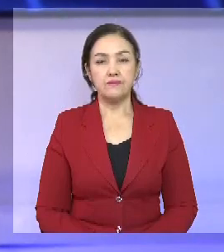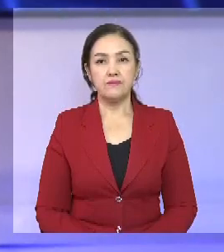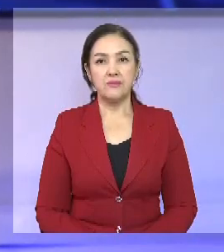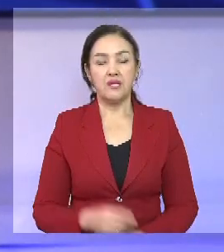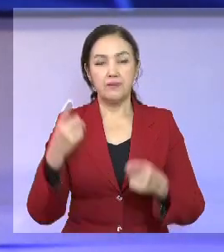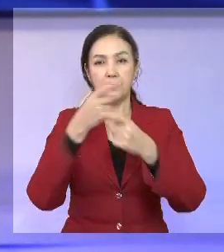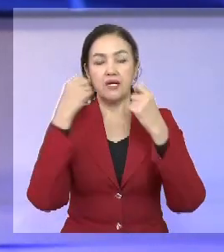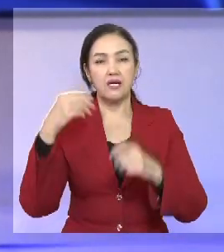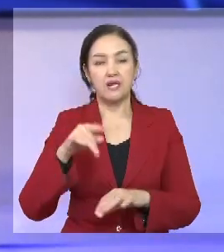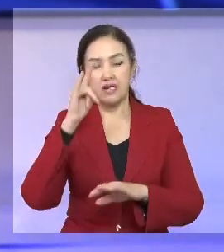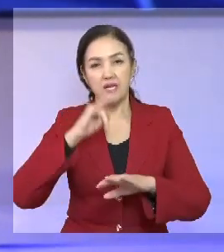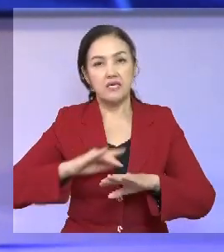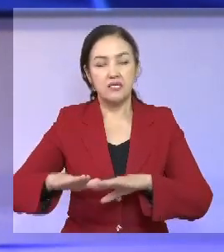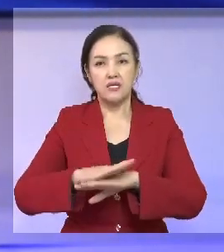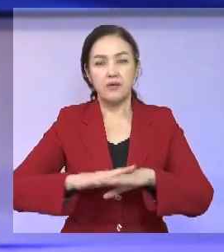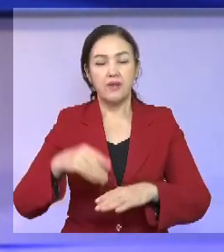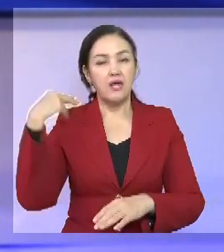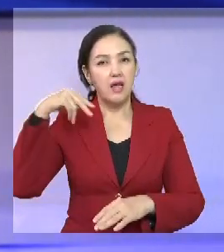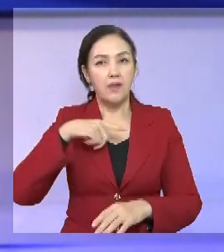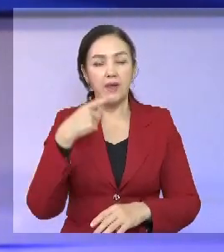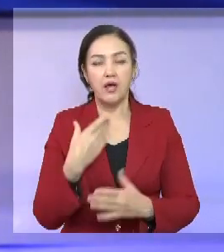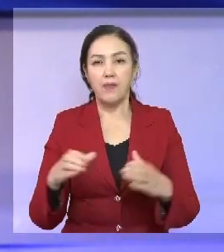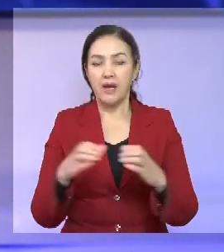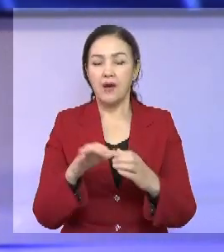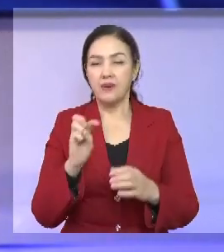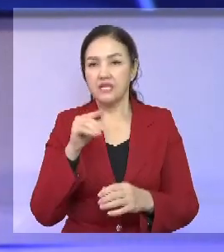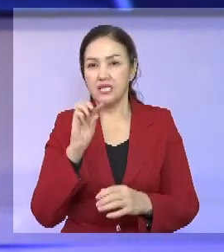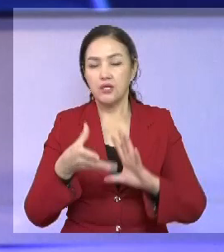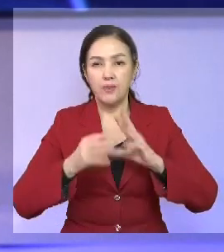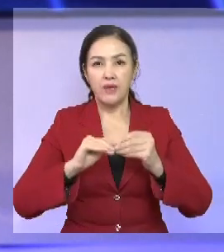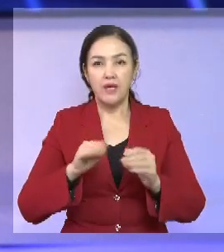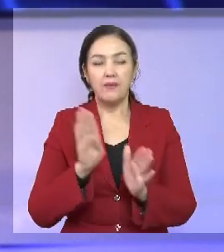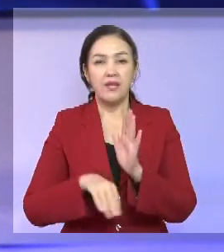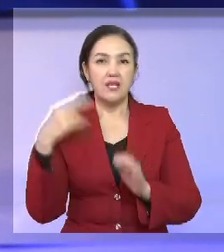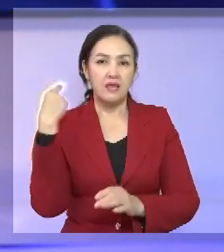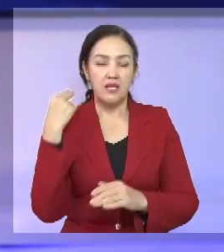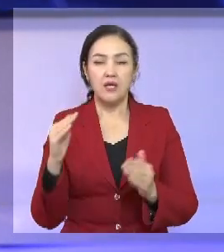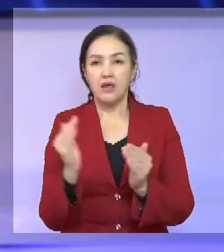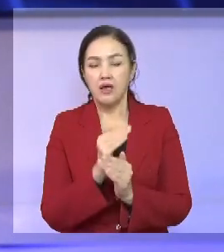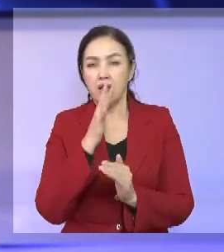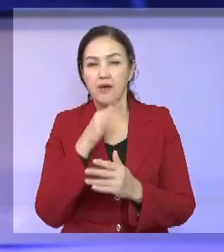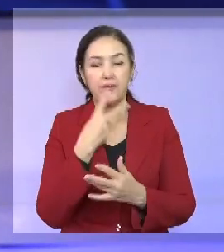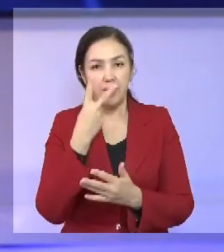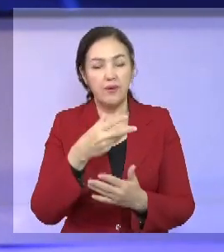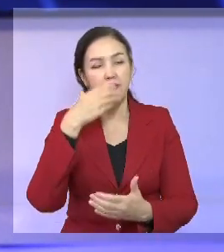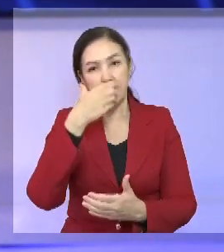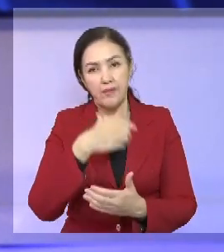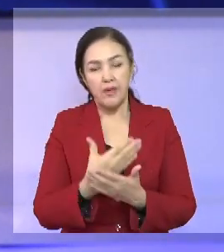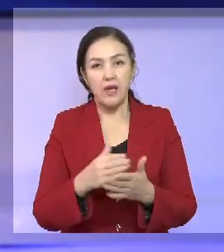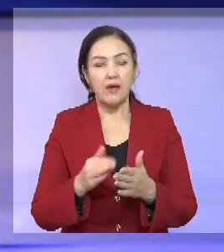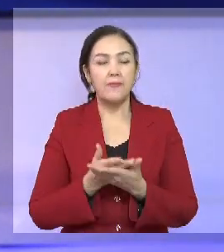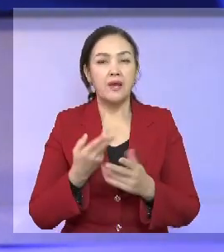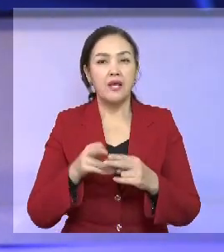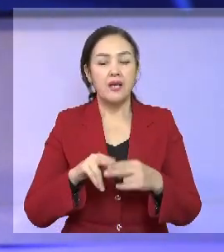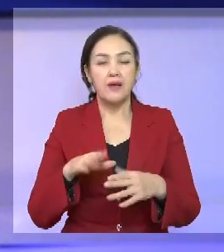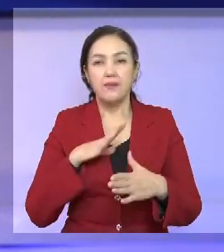В послании народу Казахстана глава государства отметил, что проект партии «Аманат» «Общество без долгов» за короткое время показал свою эффективность. Именно